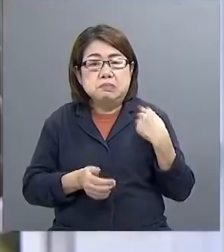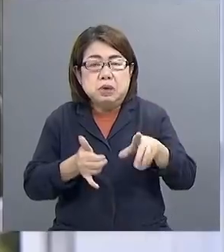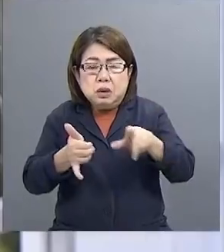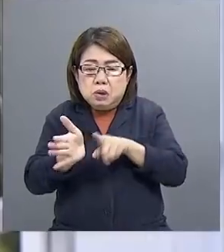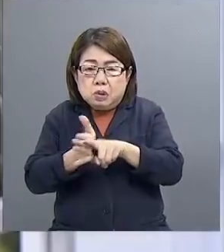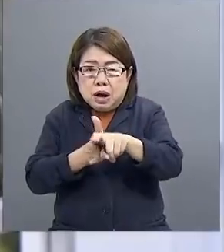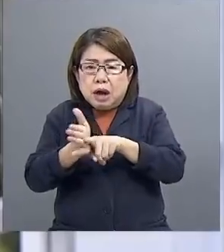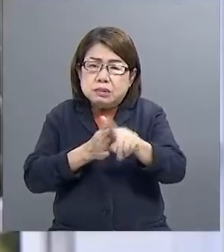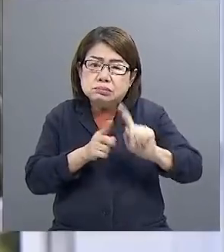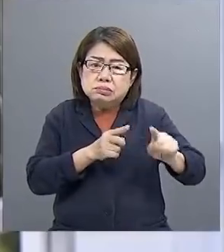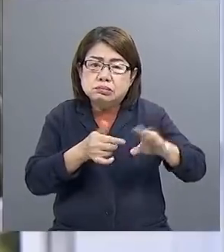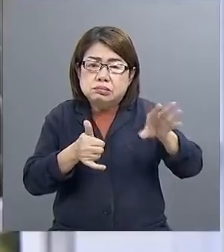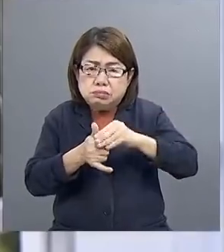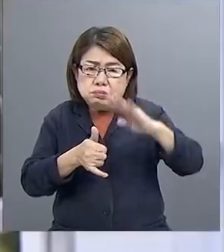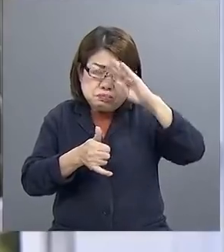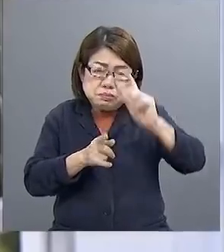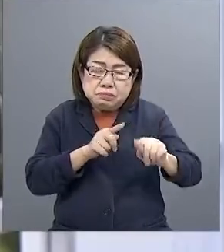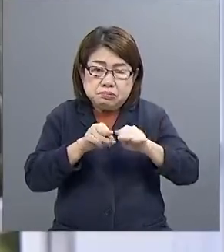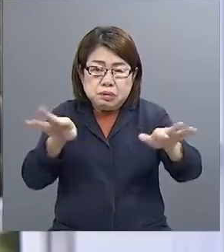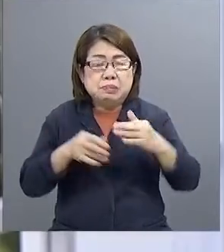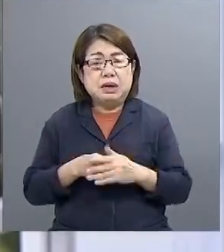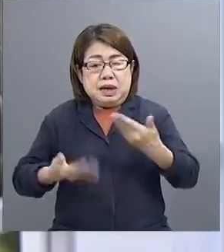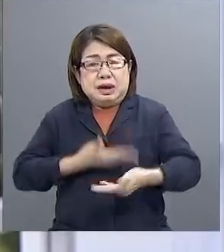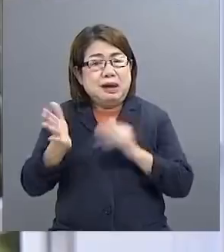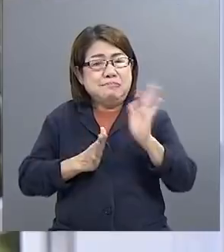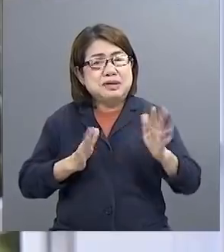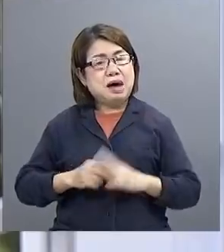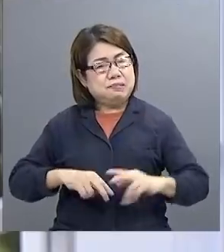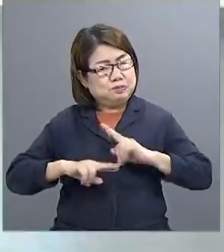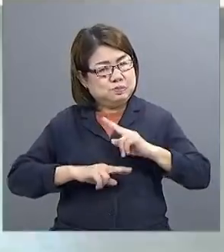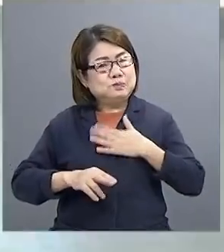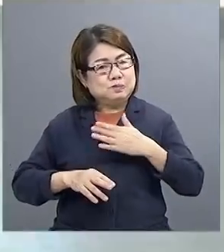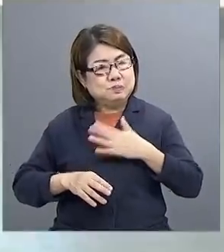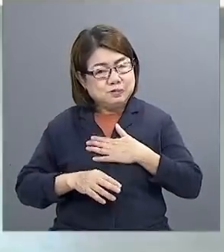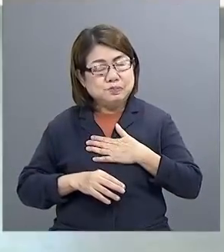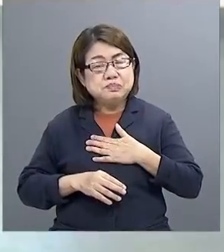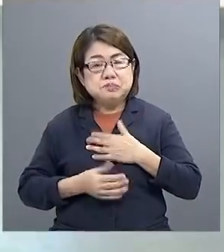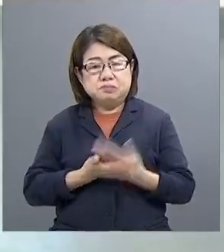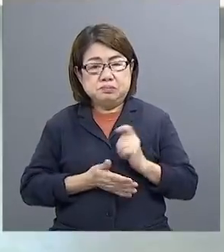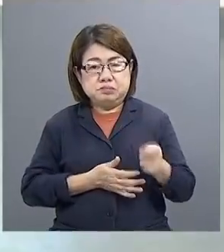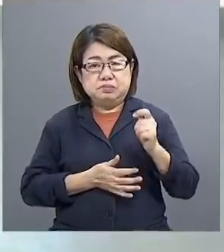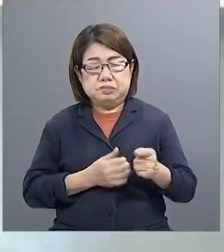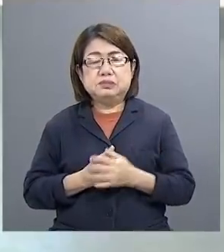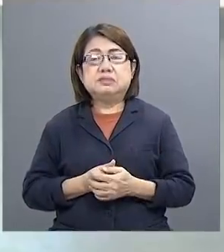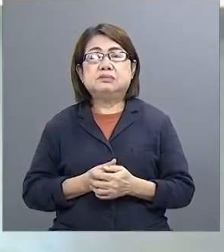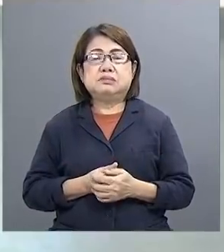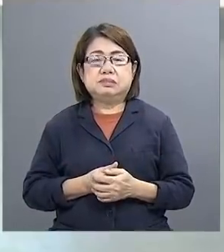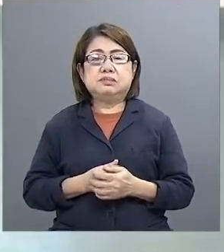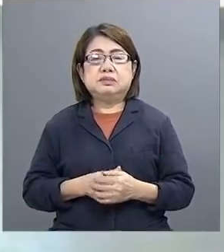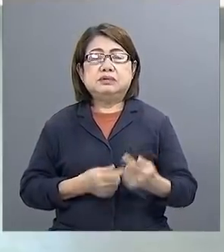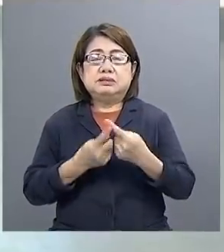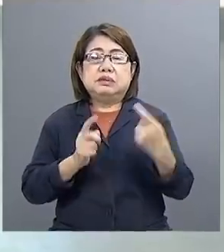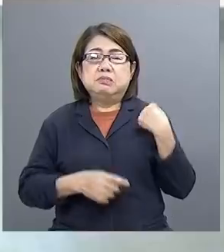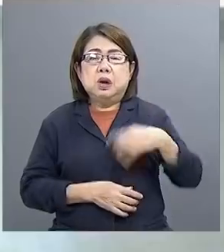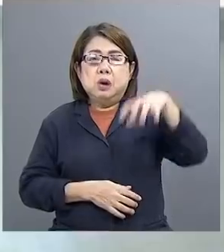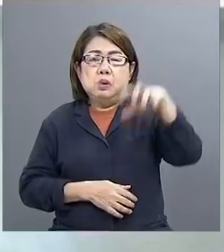มันไม่เลี้ยงด้วยขายงานเลี้ยงเพื่อ Entertainตัวเองมันก็จะมีค่าใช้จ่ายนอกนั้นก็เก็บเงินอะไรจะโลมาอีกเออถ่ายสกู๊ปโอ้โหแต่